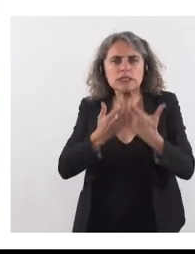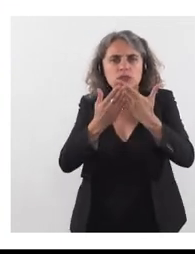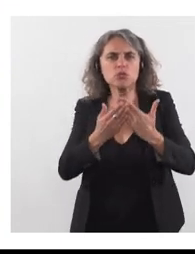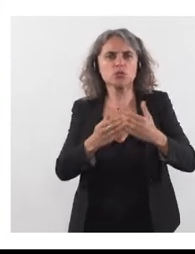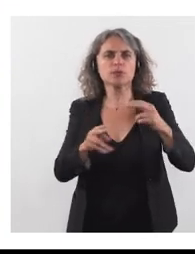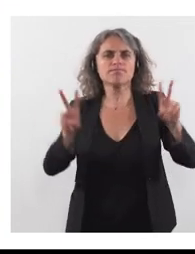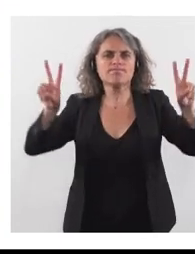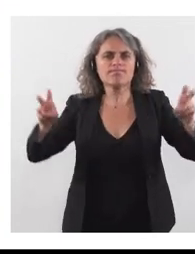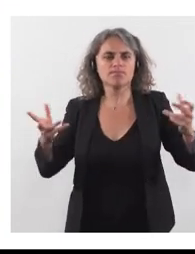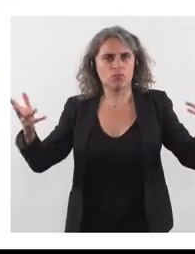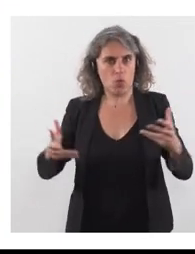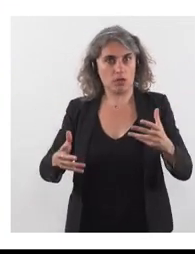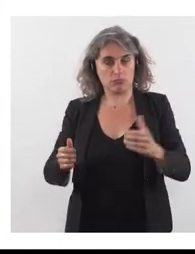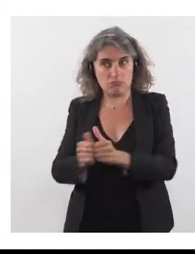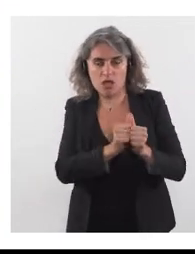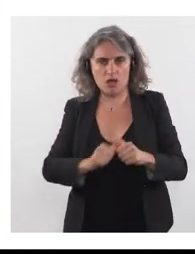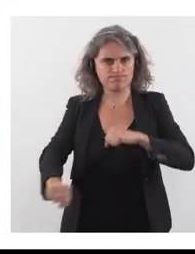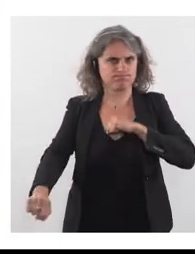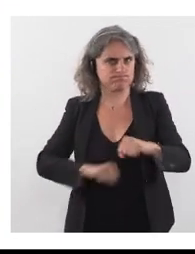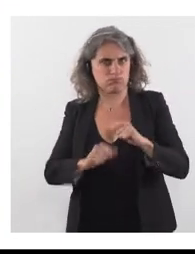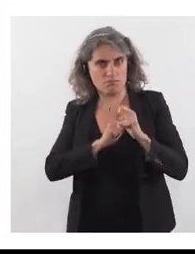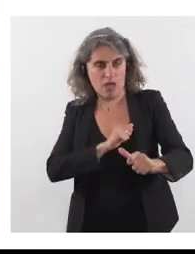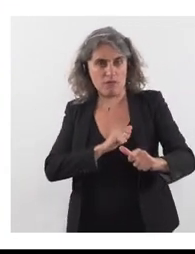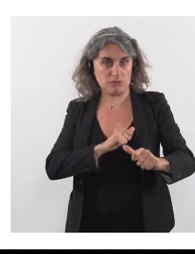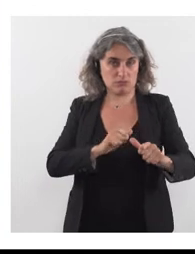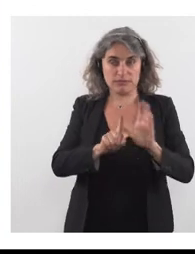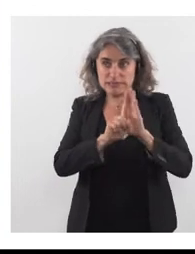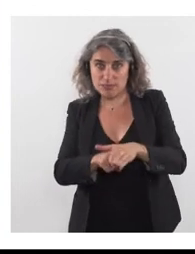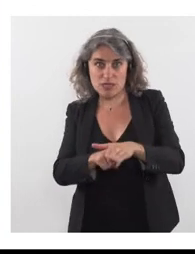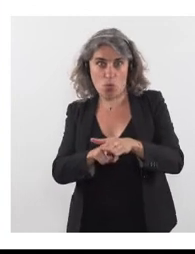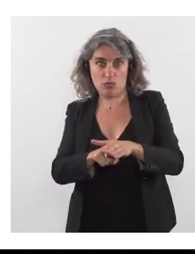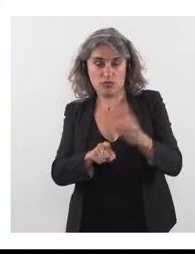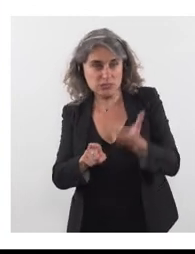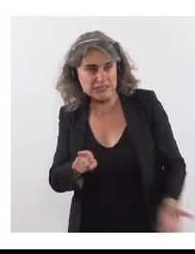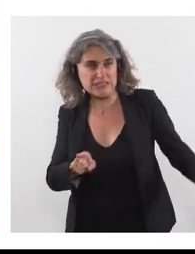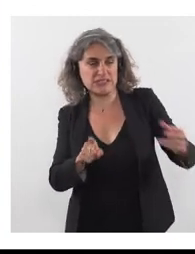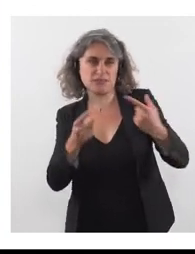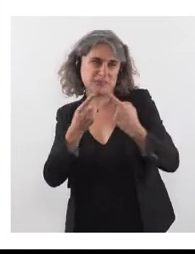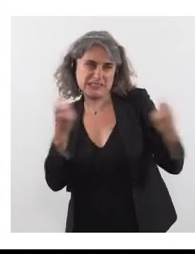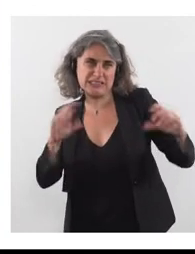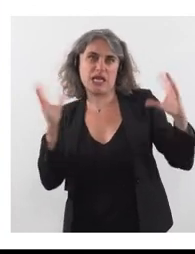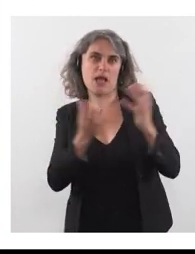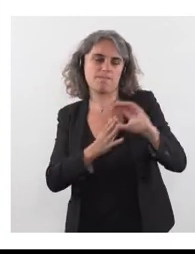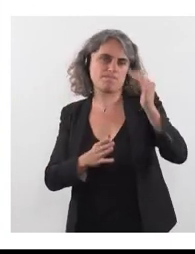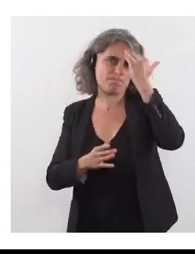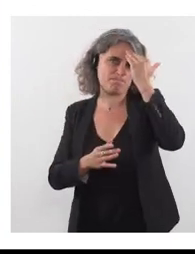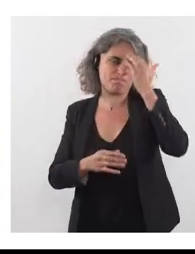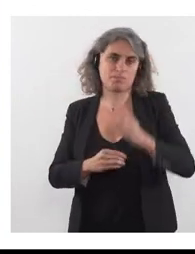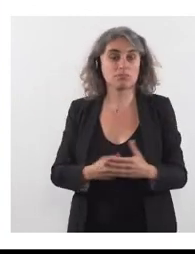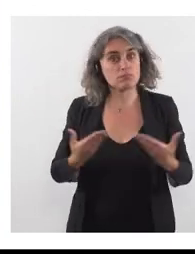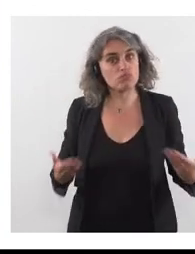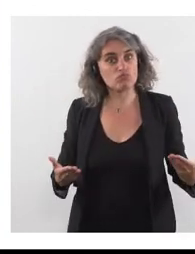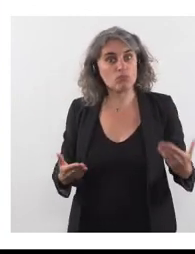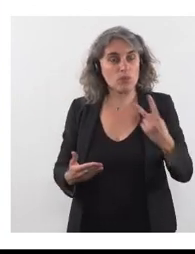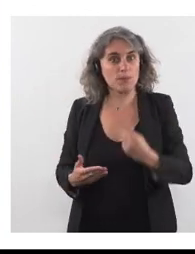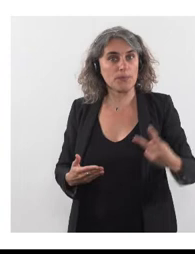De la mobilisation collective à la reconnaissance des discriminations systémiques en droit ». Ce type de recours se développe dans un